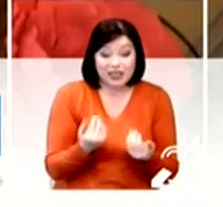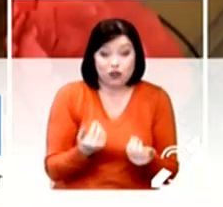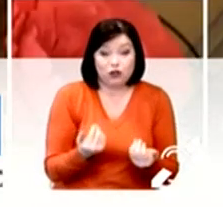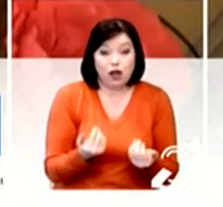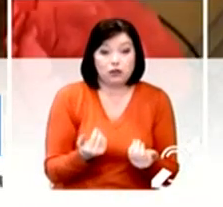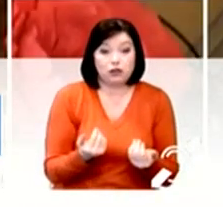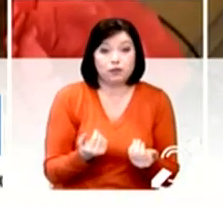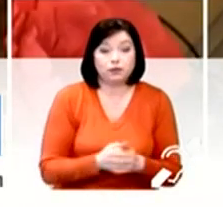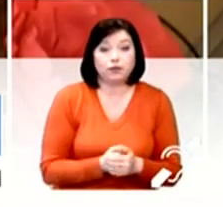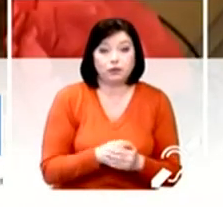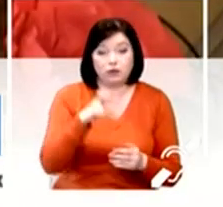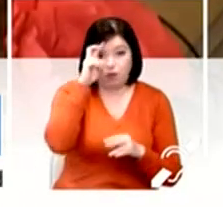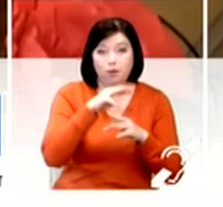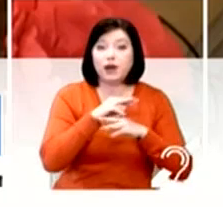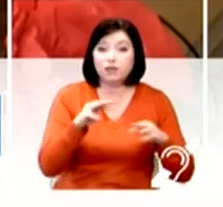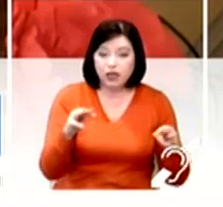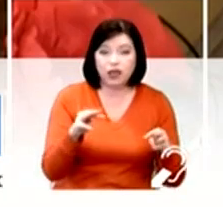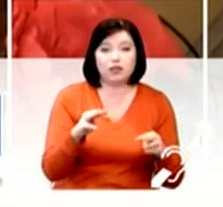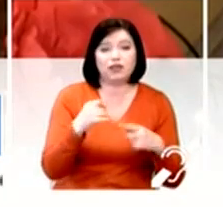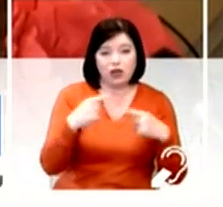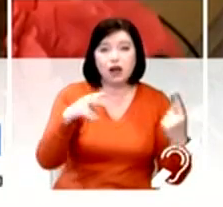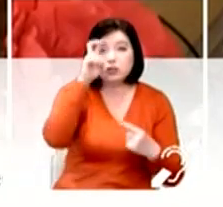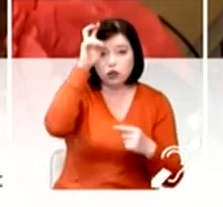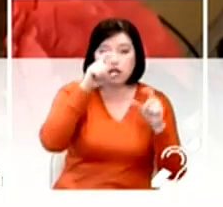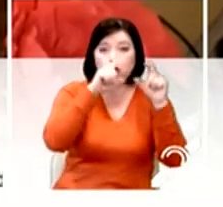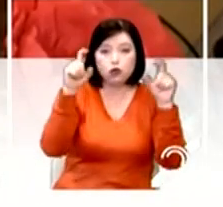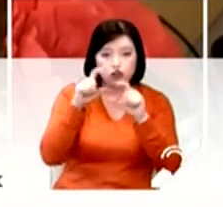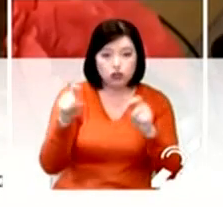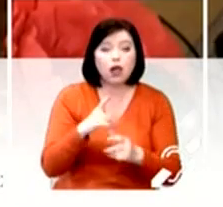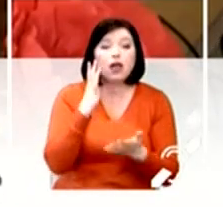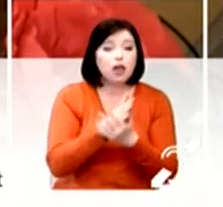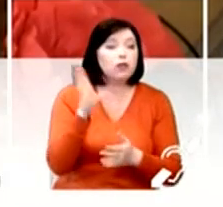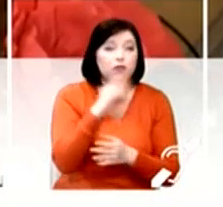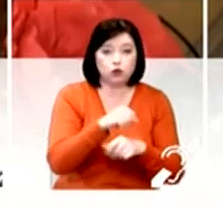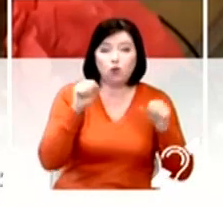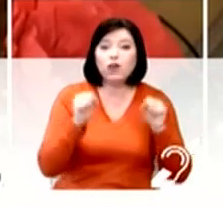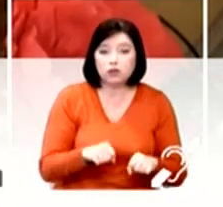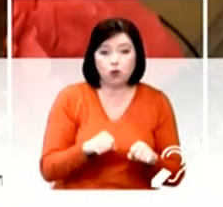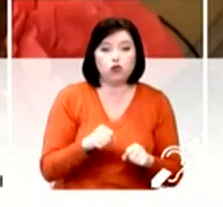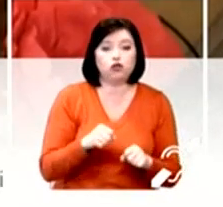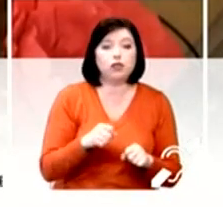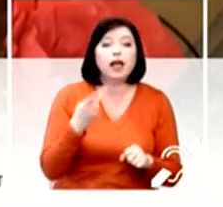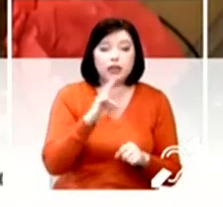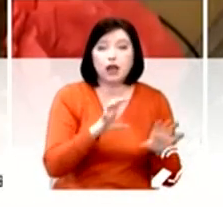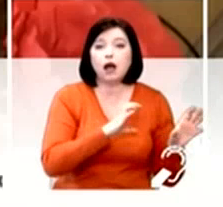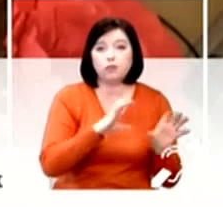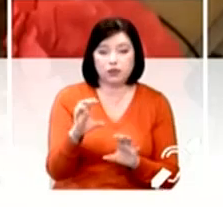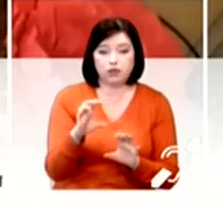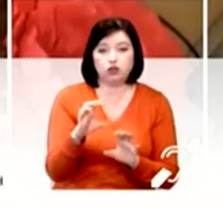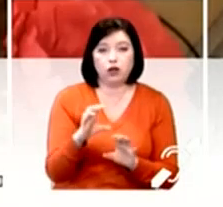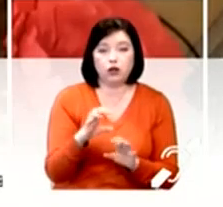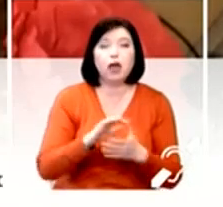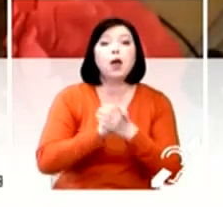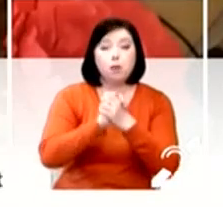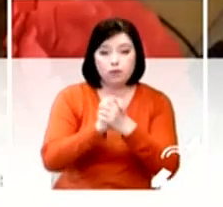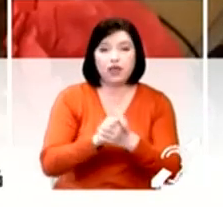etapă, guvernul, instituțiile au toate capacitatea necesară pentru a asigura